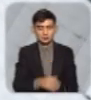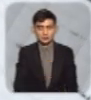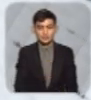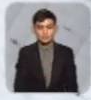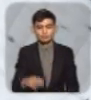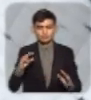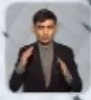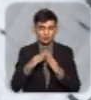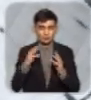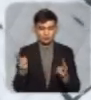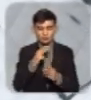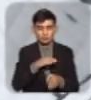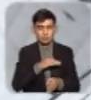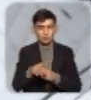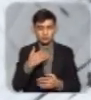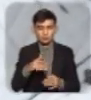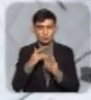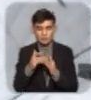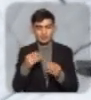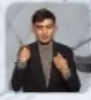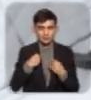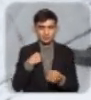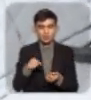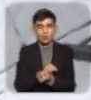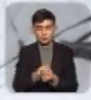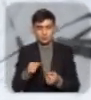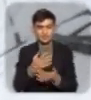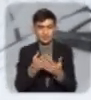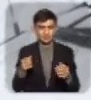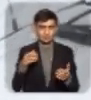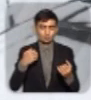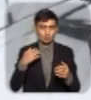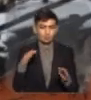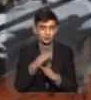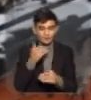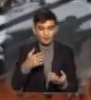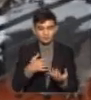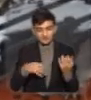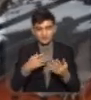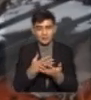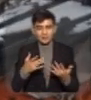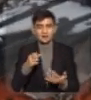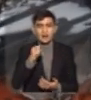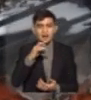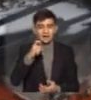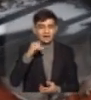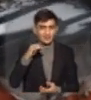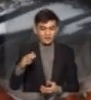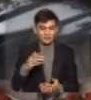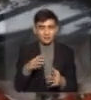Огонь уничтожил все – мебель, одежду, документы, музыкальные инструменты, архивы, в том числе и фонотеку Батыра.